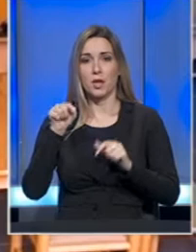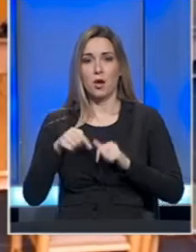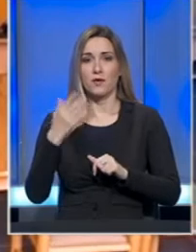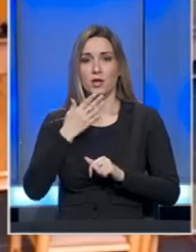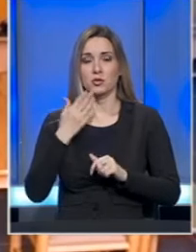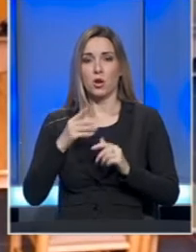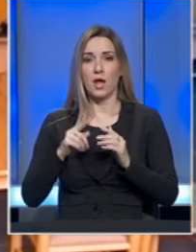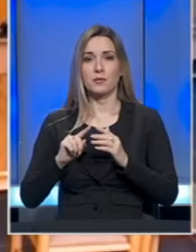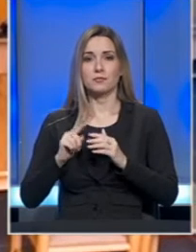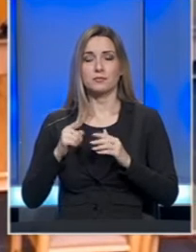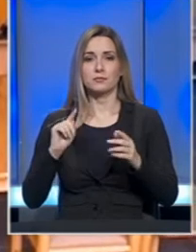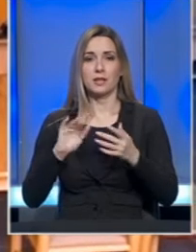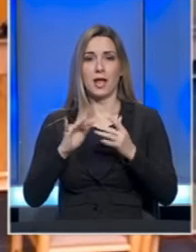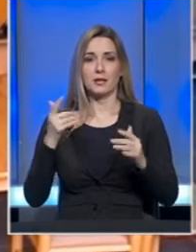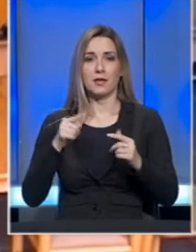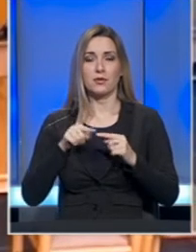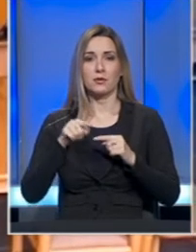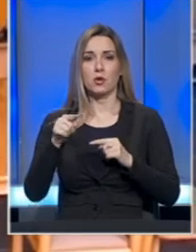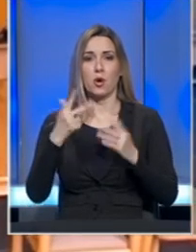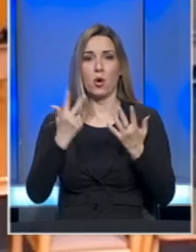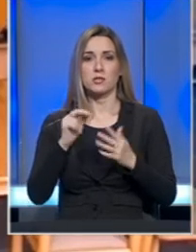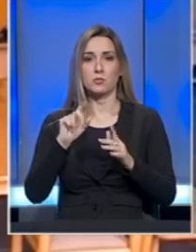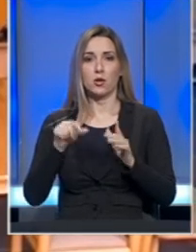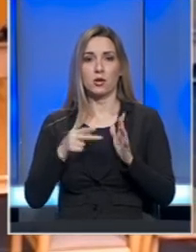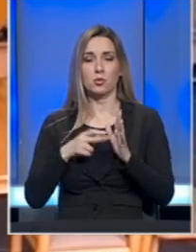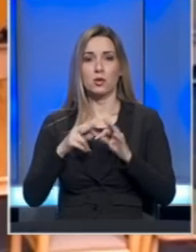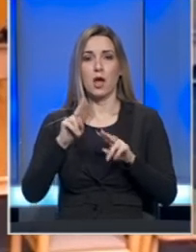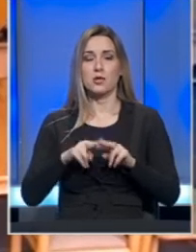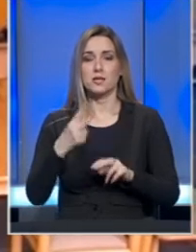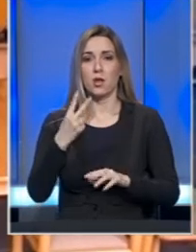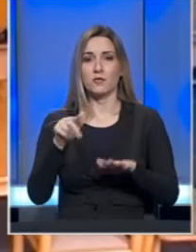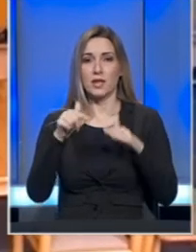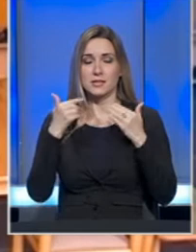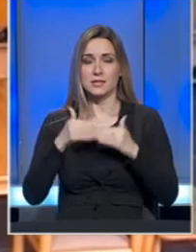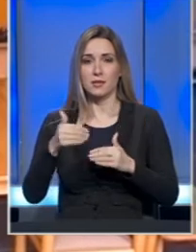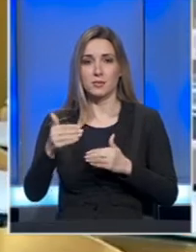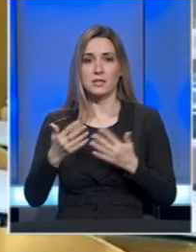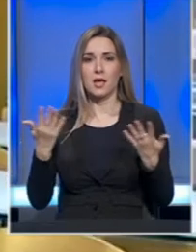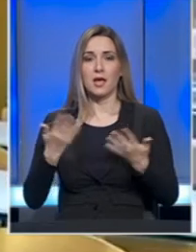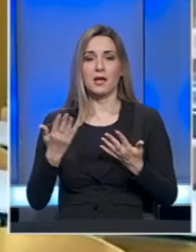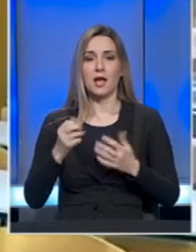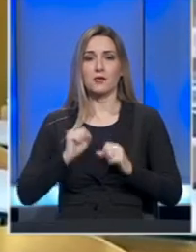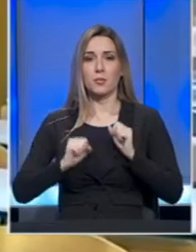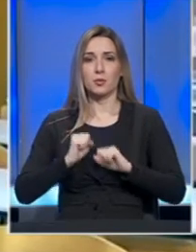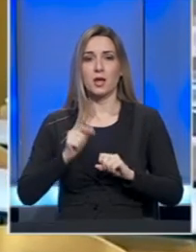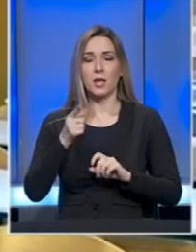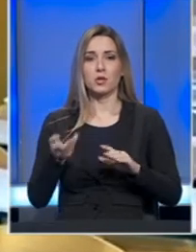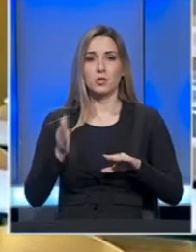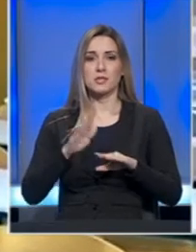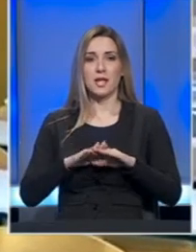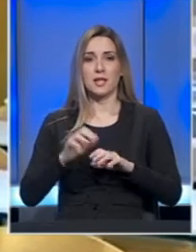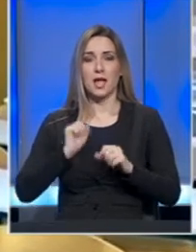na daljinu privodi se kraju do 8. juna, praktično ostalo još dvije sedmice. Kakve muke, da li vam to zadaje neke